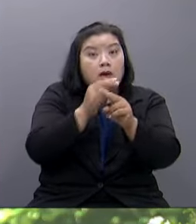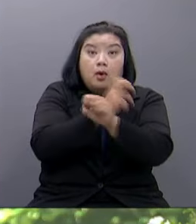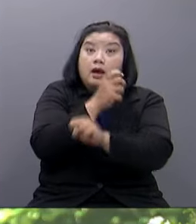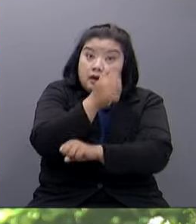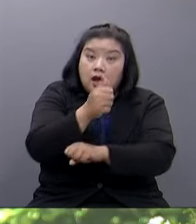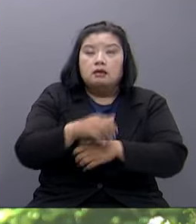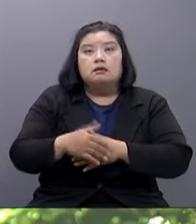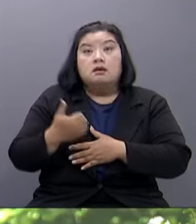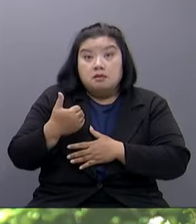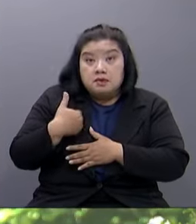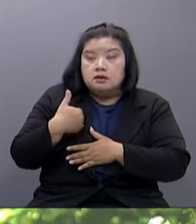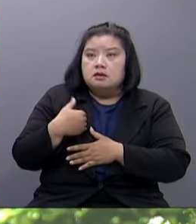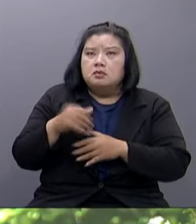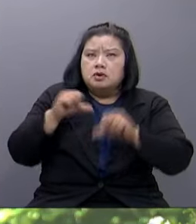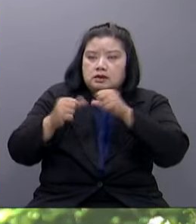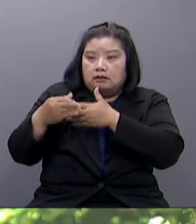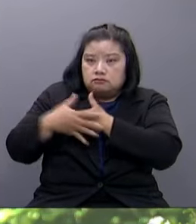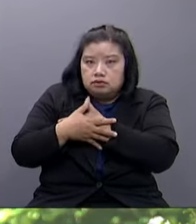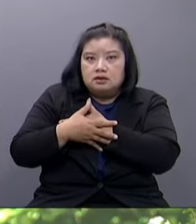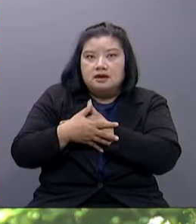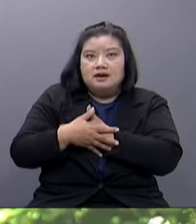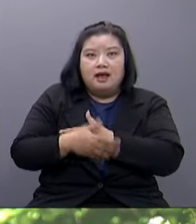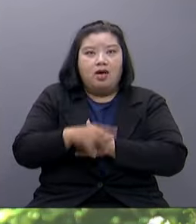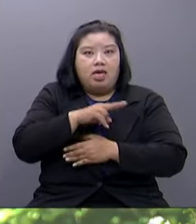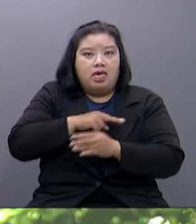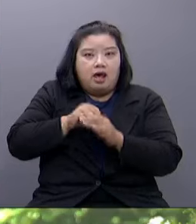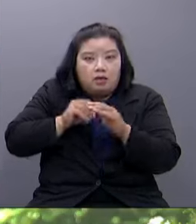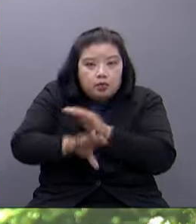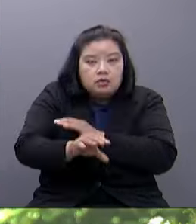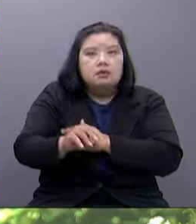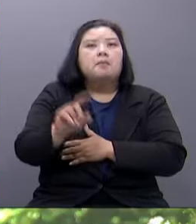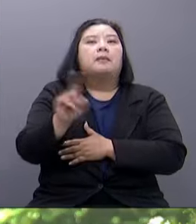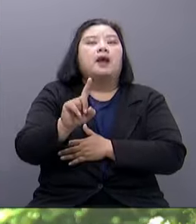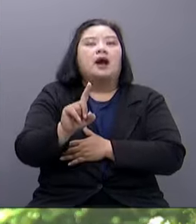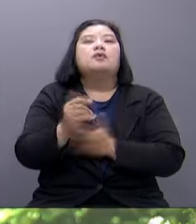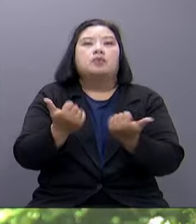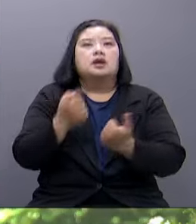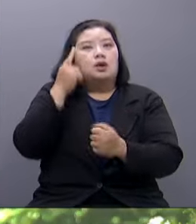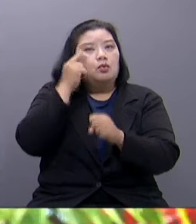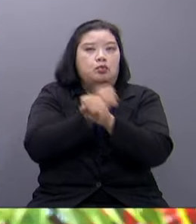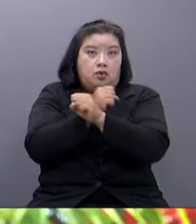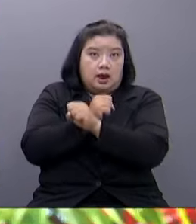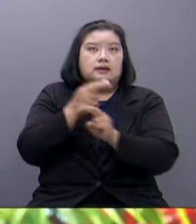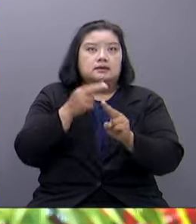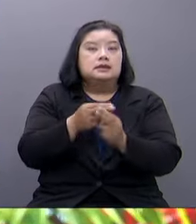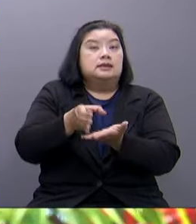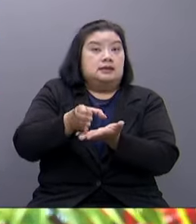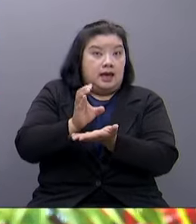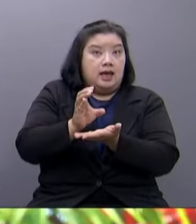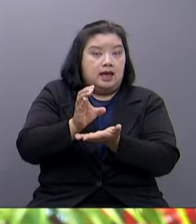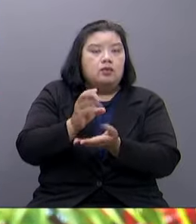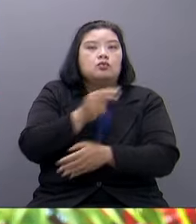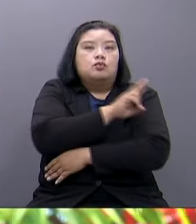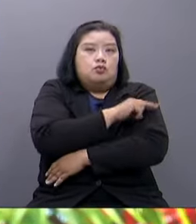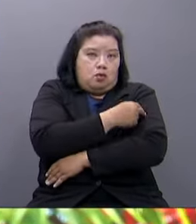ดออกแลวอมีต่ ๆ ที่แปลกพอมออกจากร่างกายรวผคปเด็ี้ในรทกได้วันนี้ใใกกบเราครคหมอแก้วแพทยหิทาวนินีก่